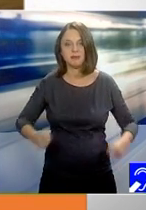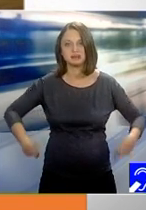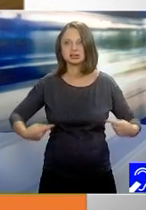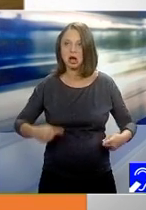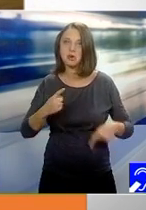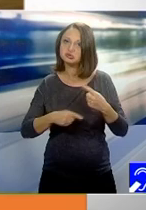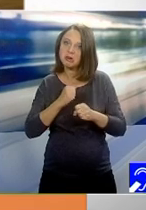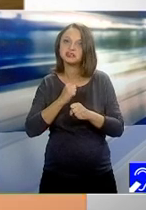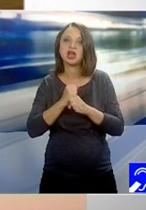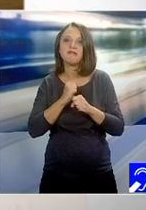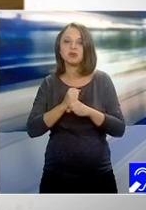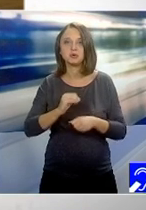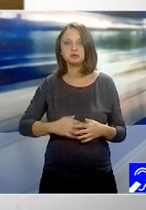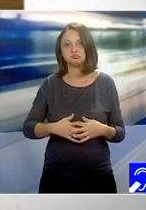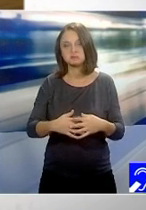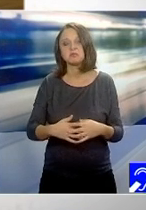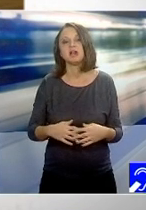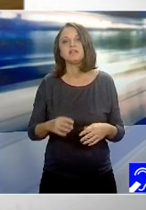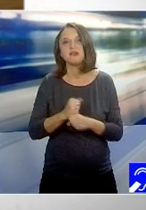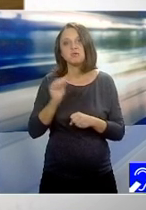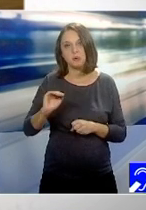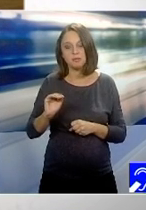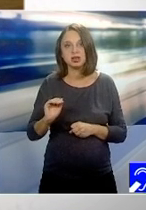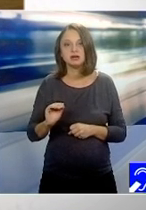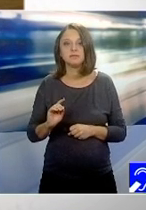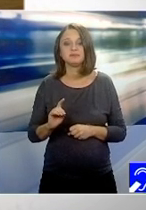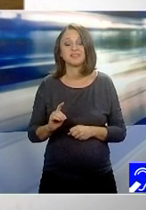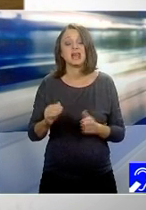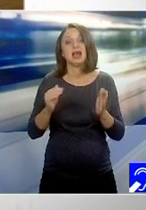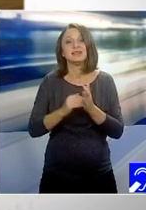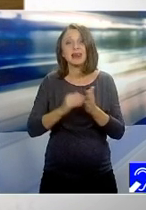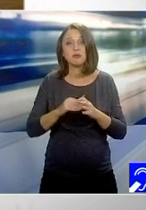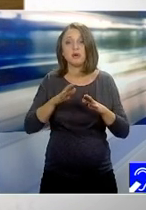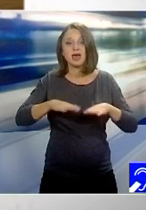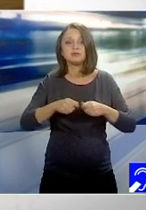cumva educată societatea, atât din punct de vedere